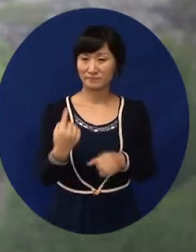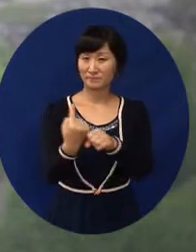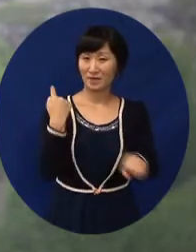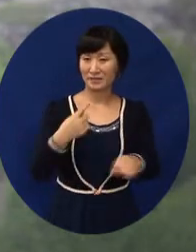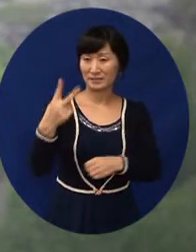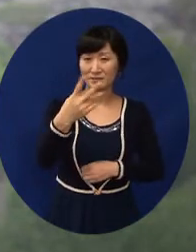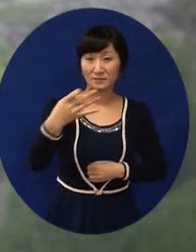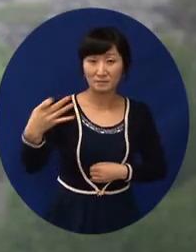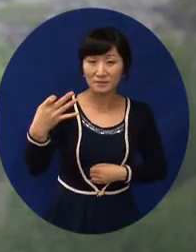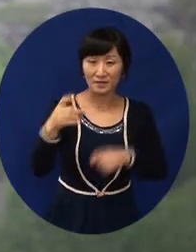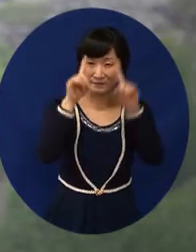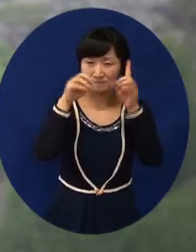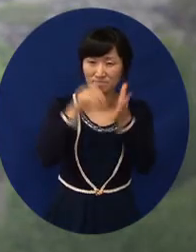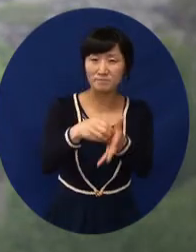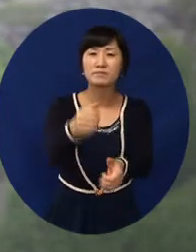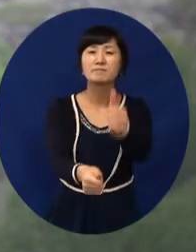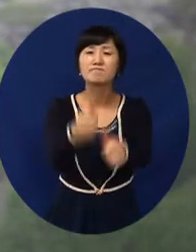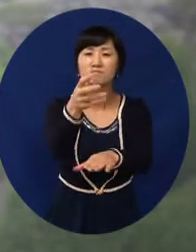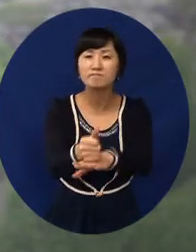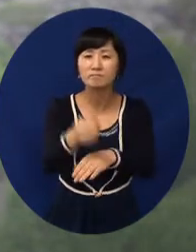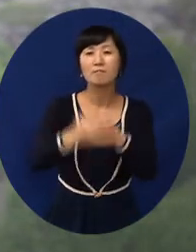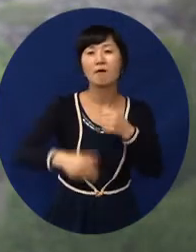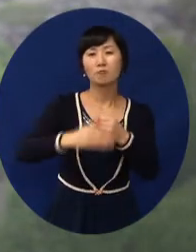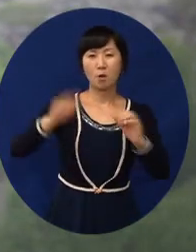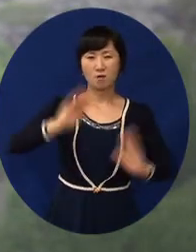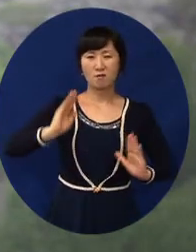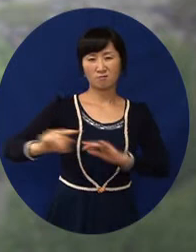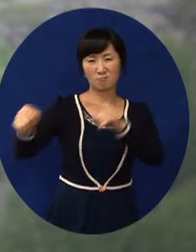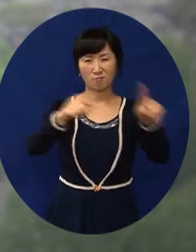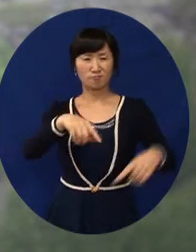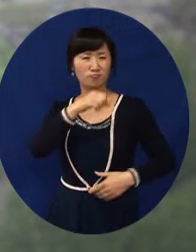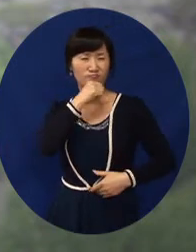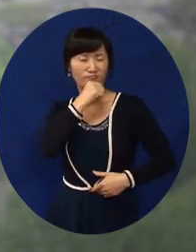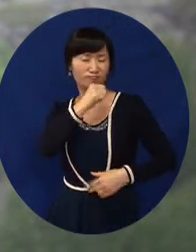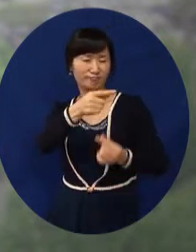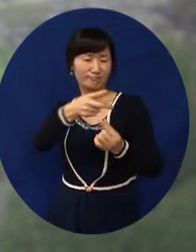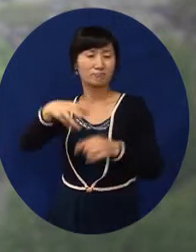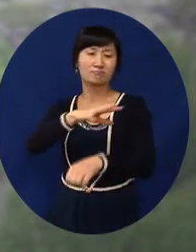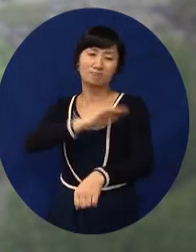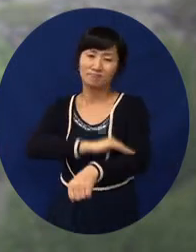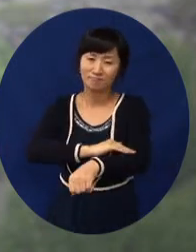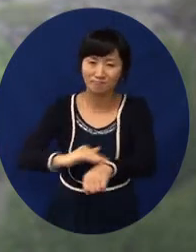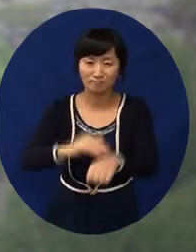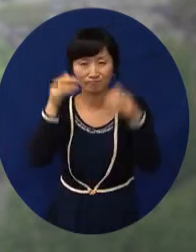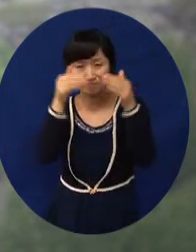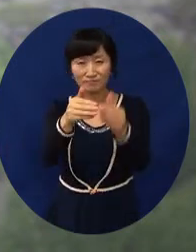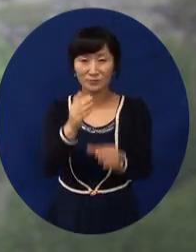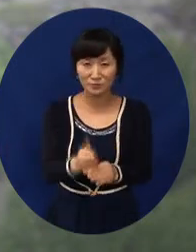지난해 치러진 2014학년도 대입 수능에서 대구 학생들이 전국 최상위권의 성적을 올려 주목을 받고